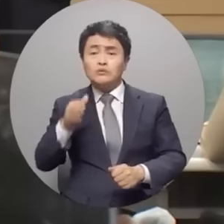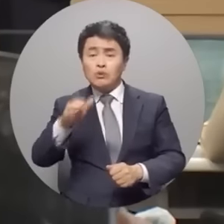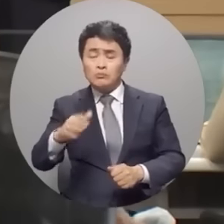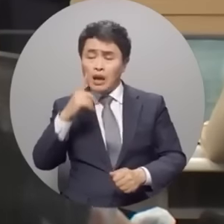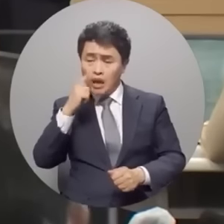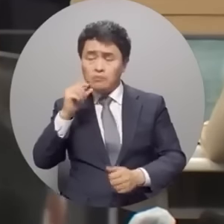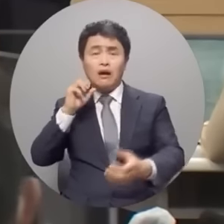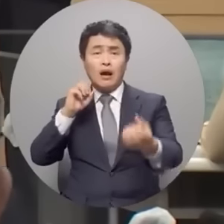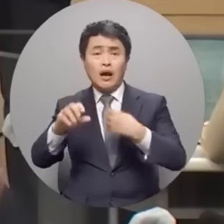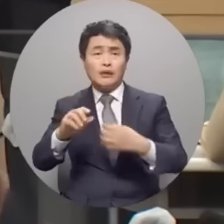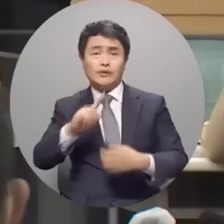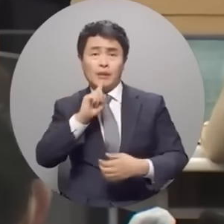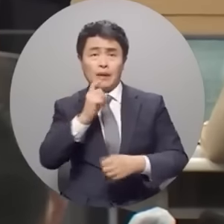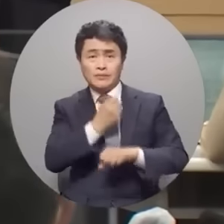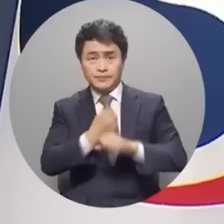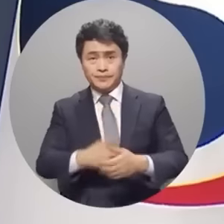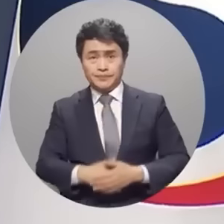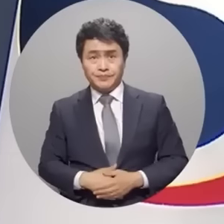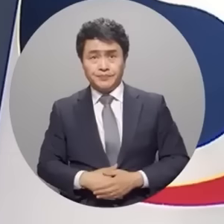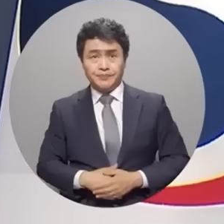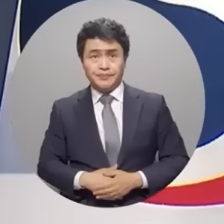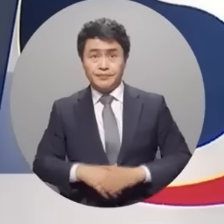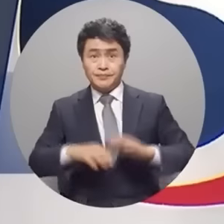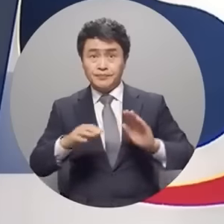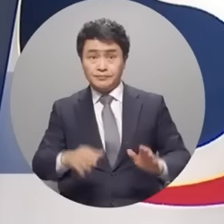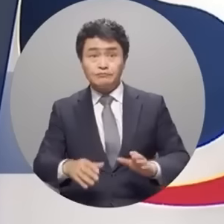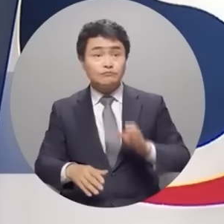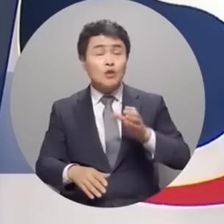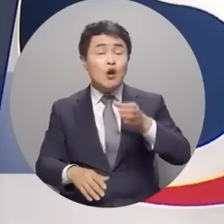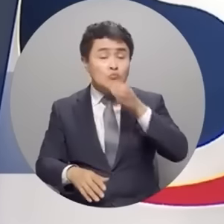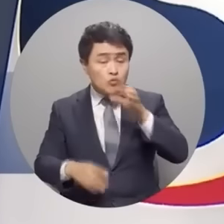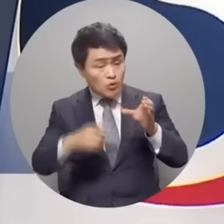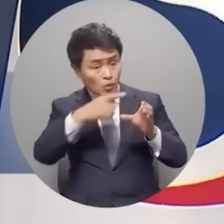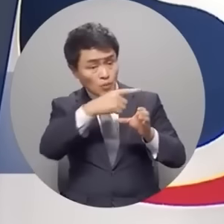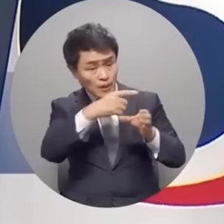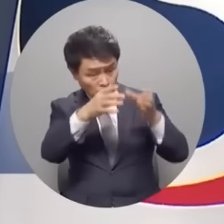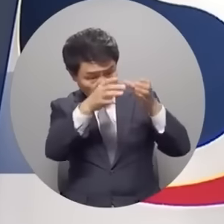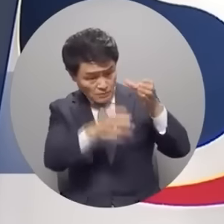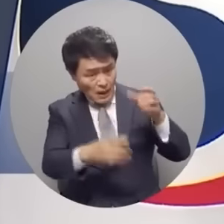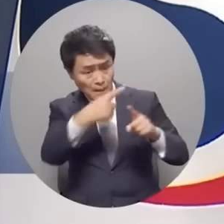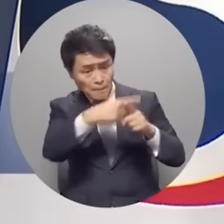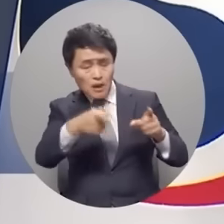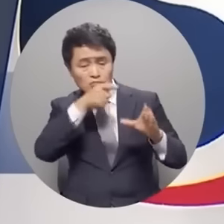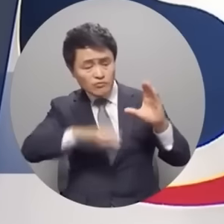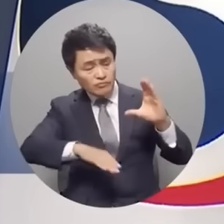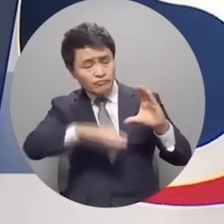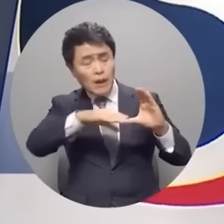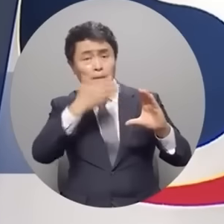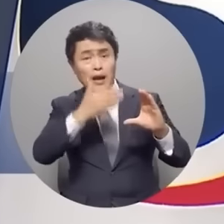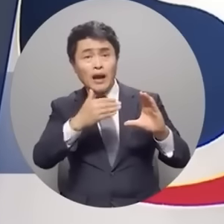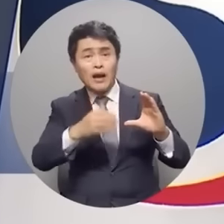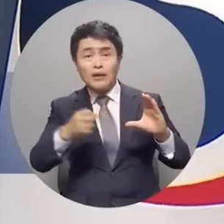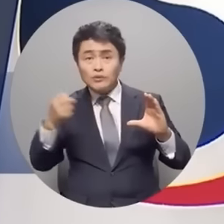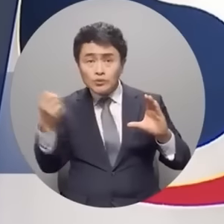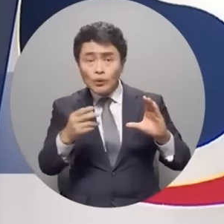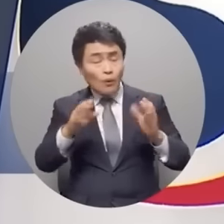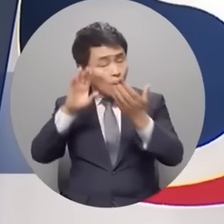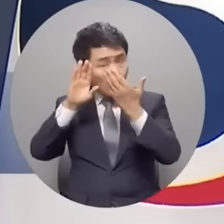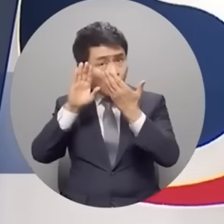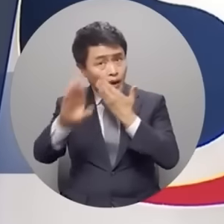화답할 거라고 얘기해왔습니다. 물컵에 물이 절반 이상은 찼다고 생각을 합니다. 그리고